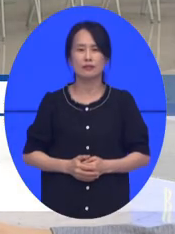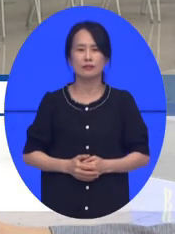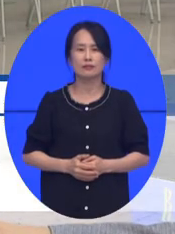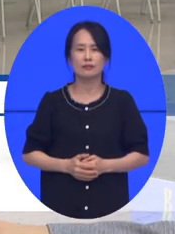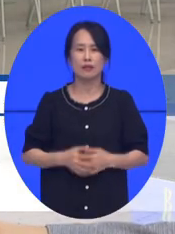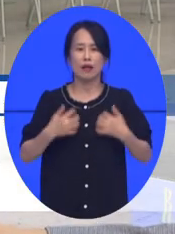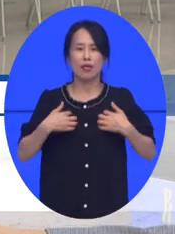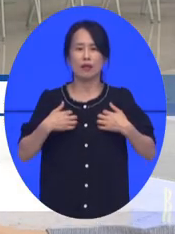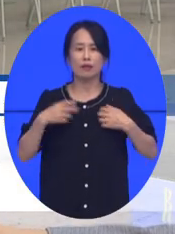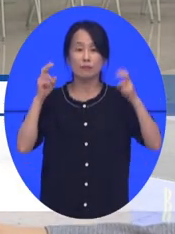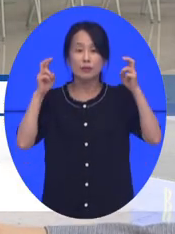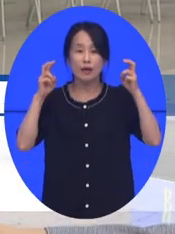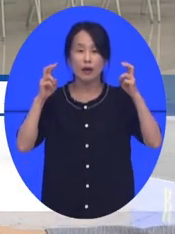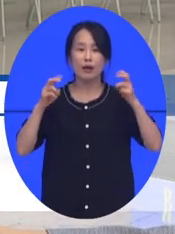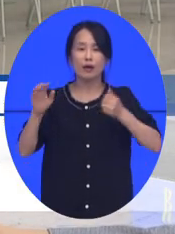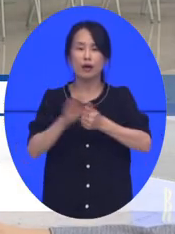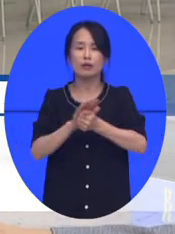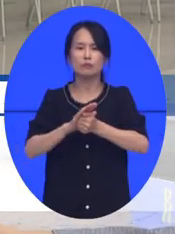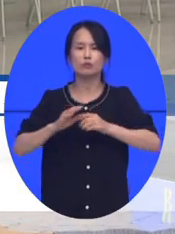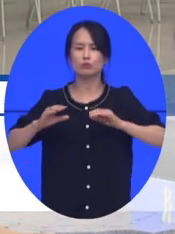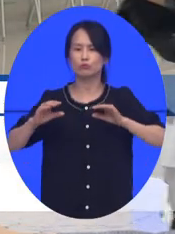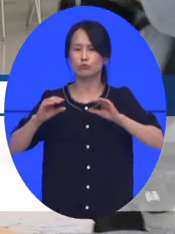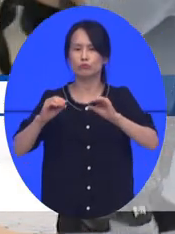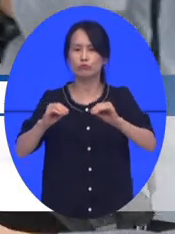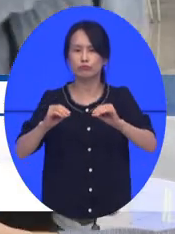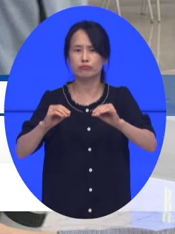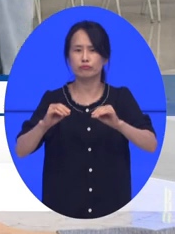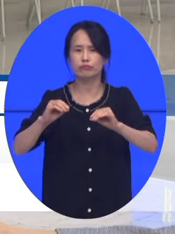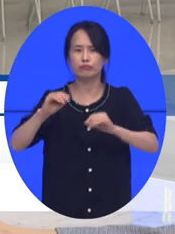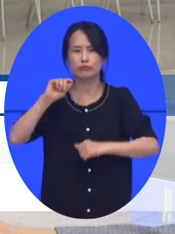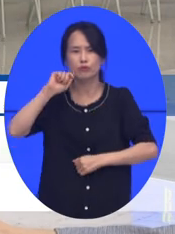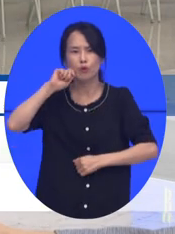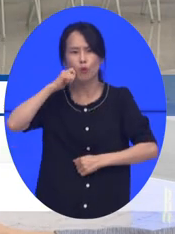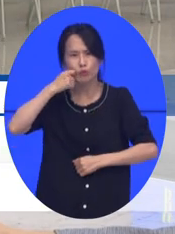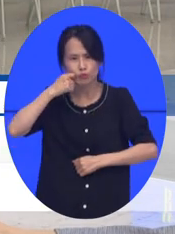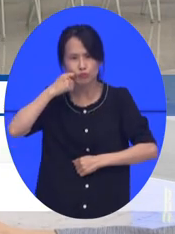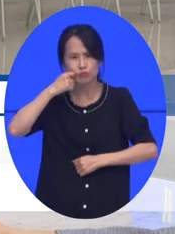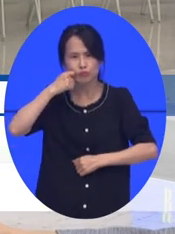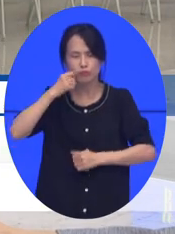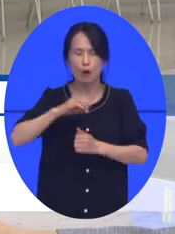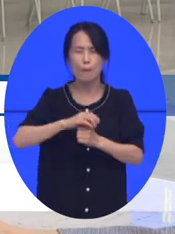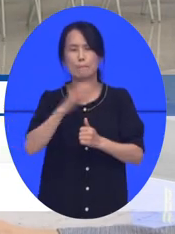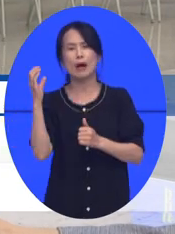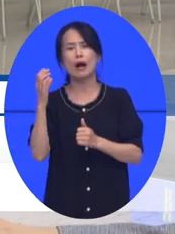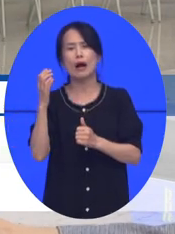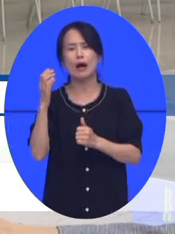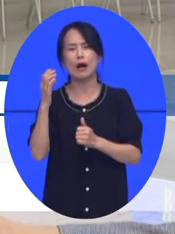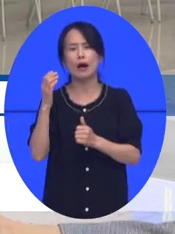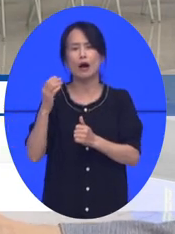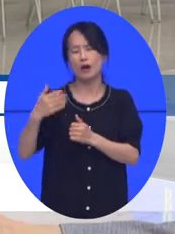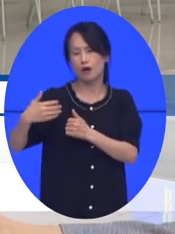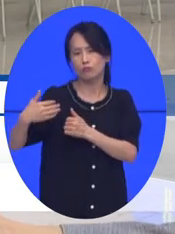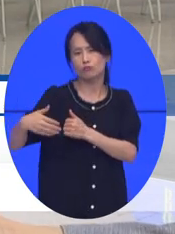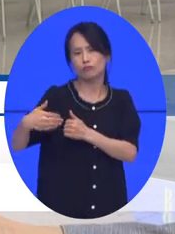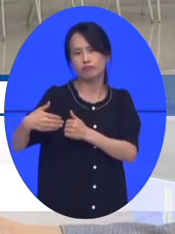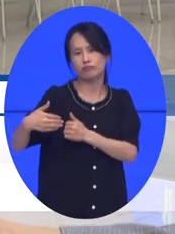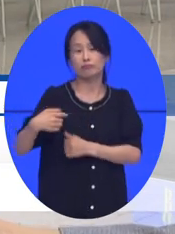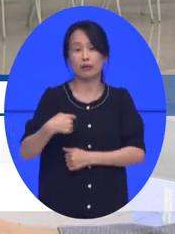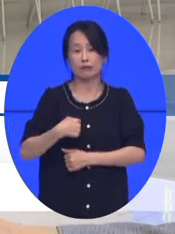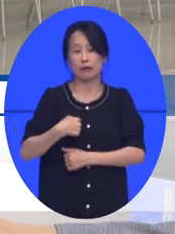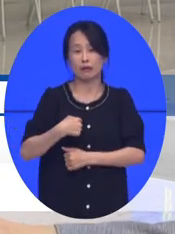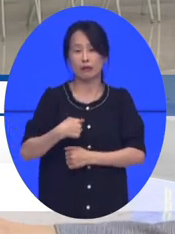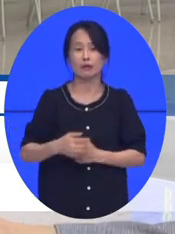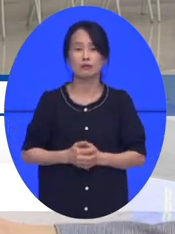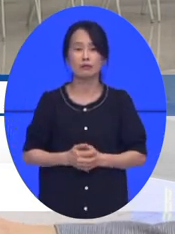게임 업체가 그 중간에 이제 서비스 중단이라고 하는 어려움을 겪어서 그 문제 좀